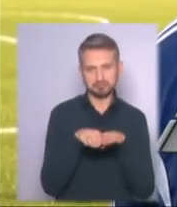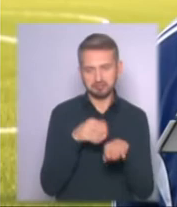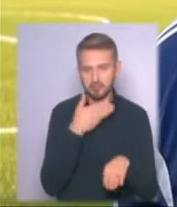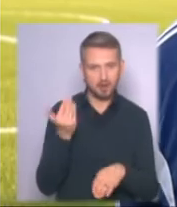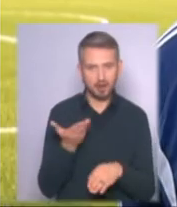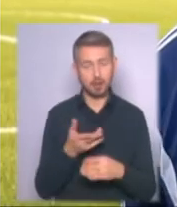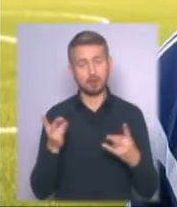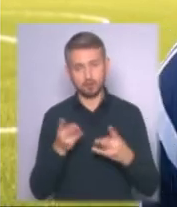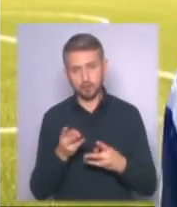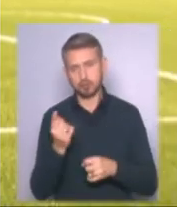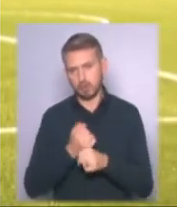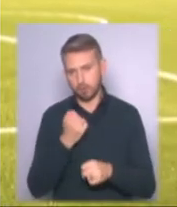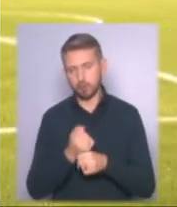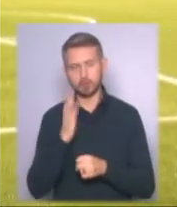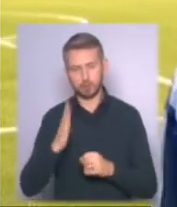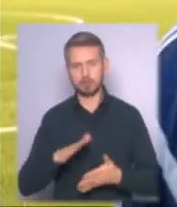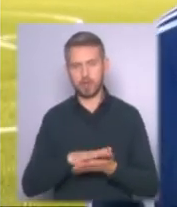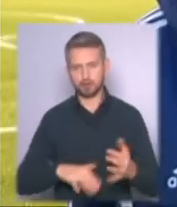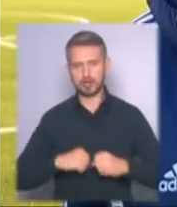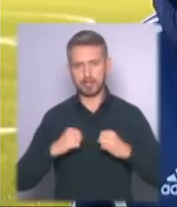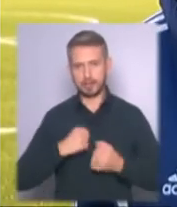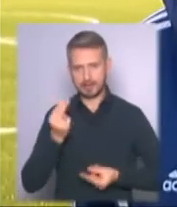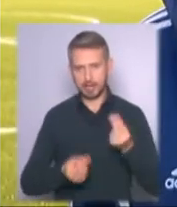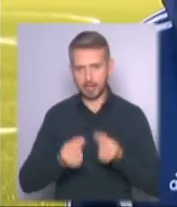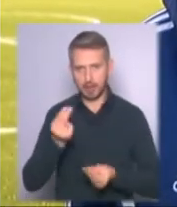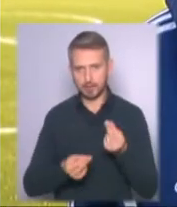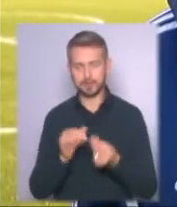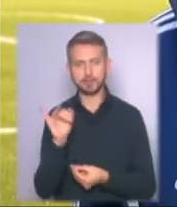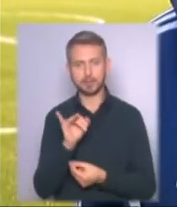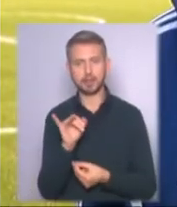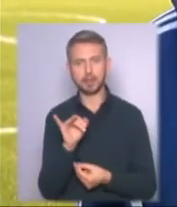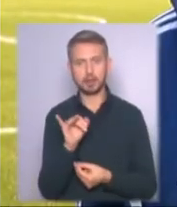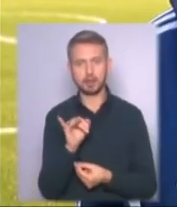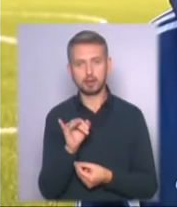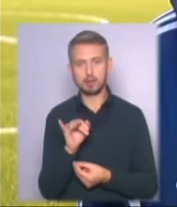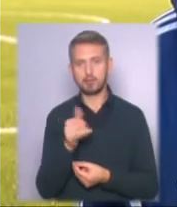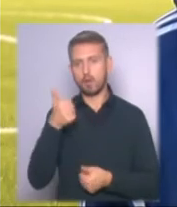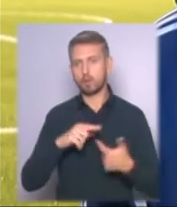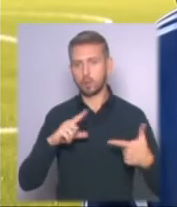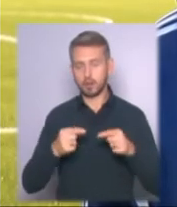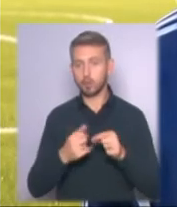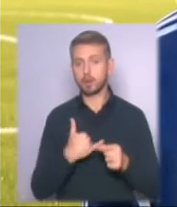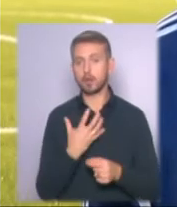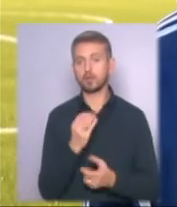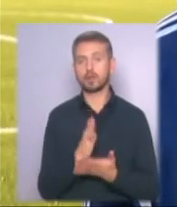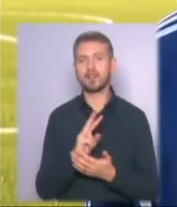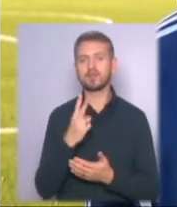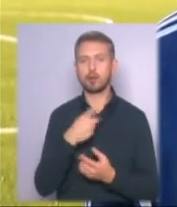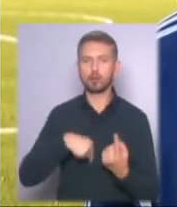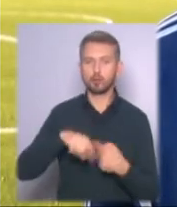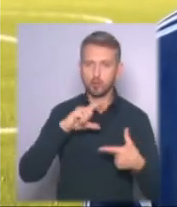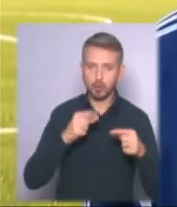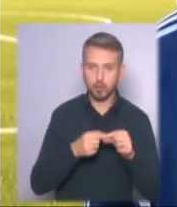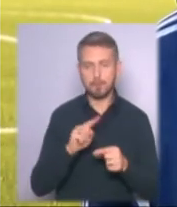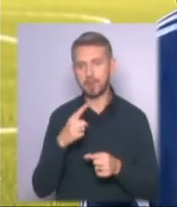чим працювати. Будемо далі стремитися, грати. Тобто турнір у нас ще є і другий круг, і перший.